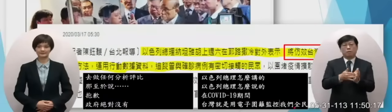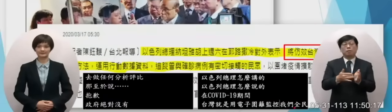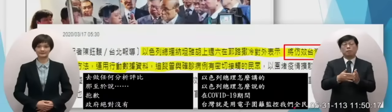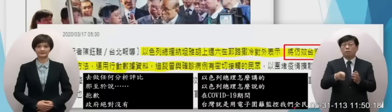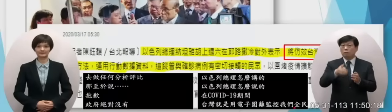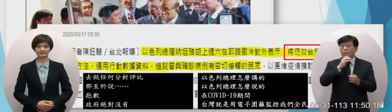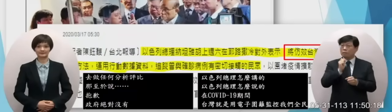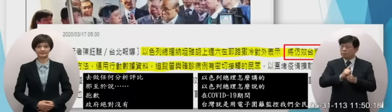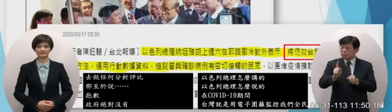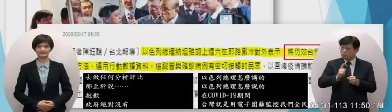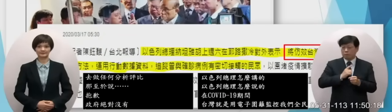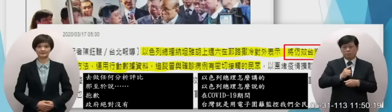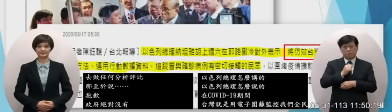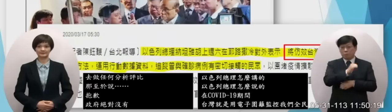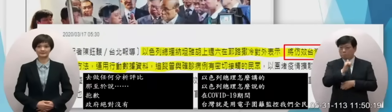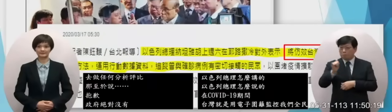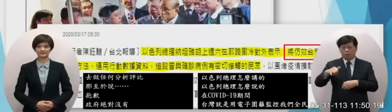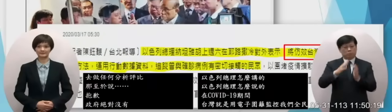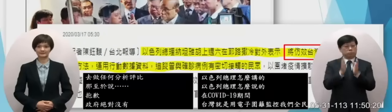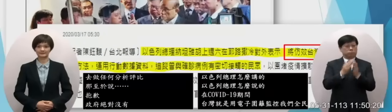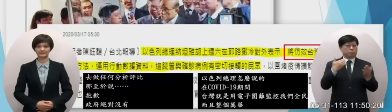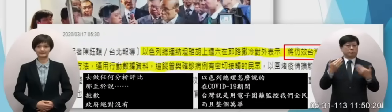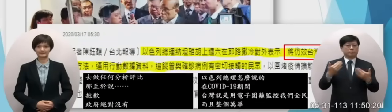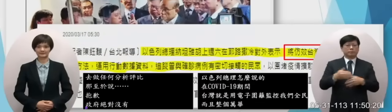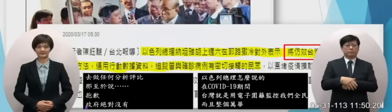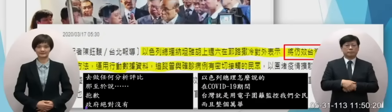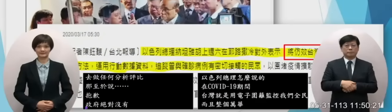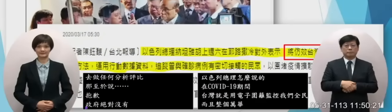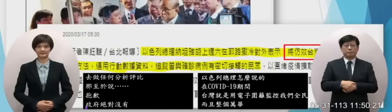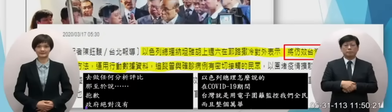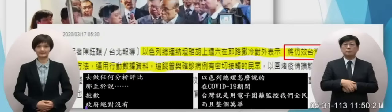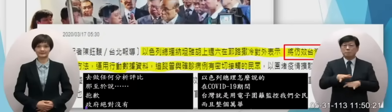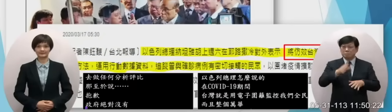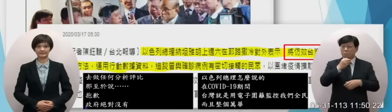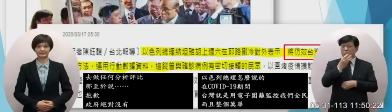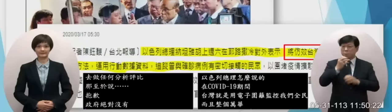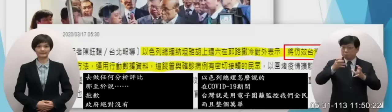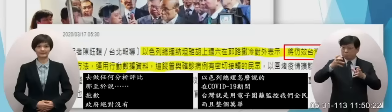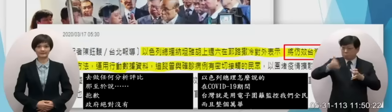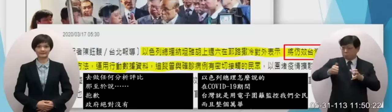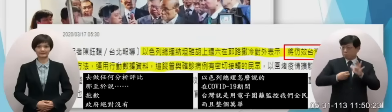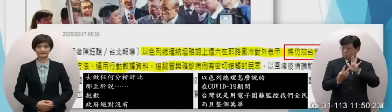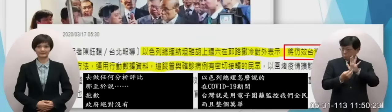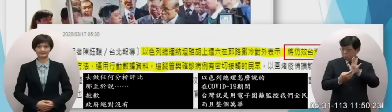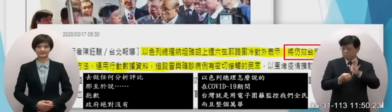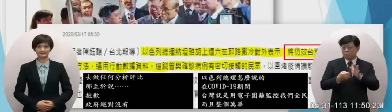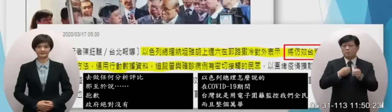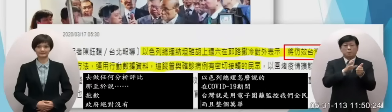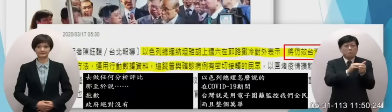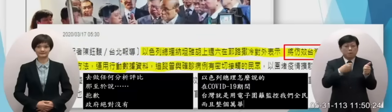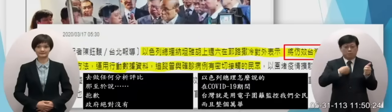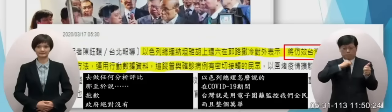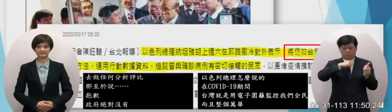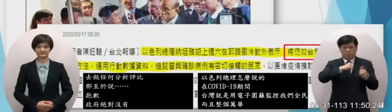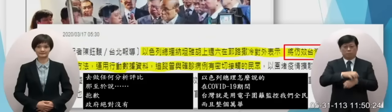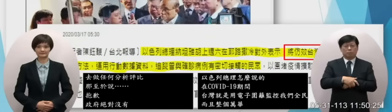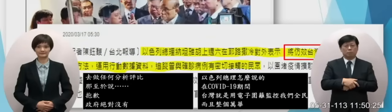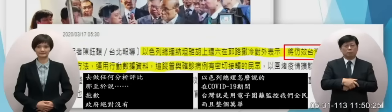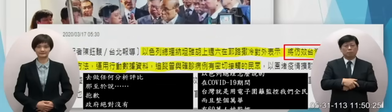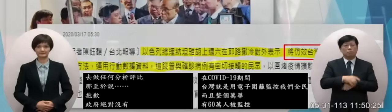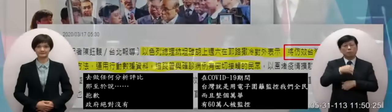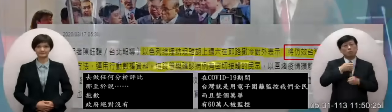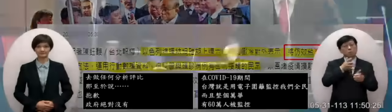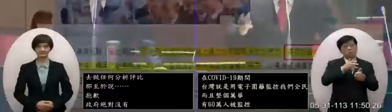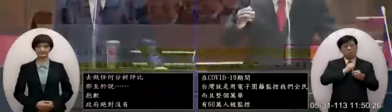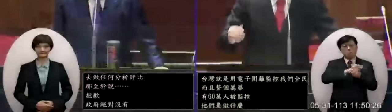们是做什么，是干什么的，通通清清楚楚。所以以色列总理说要仿效台湾，请问